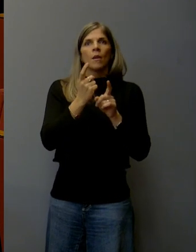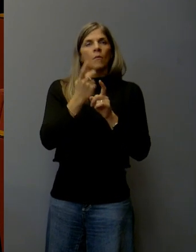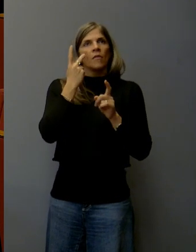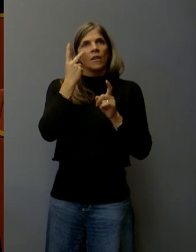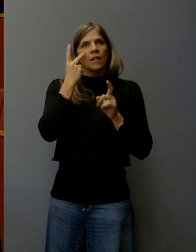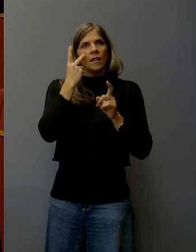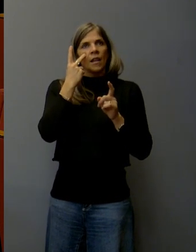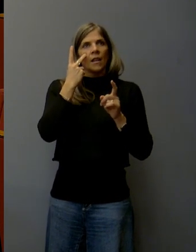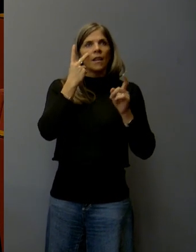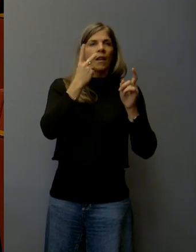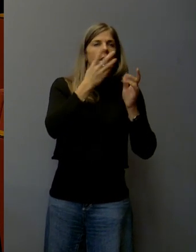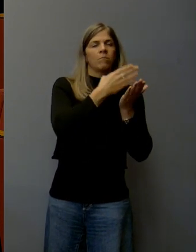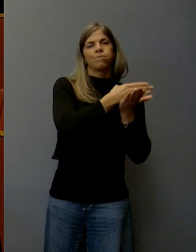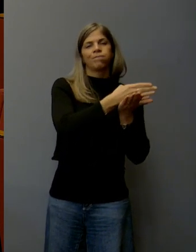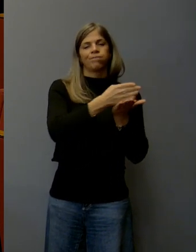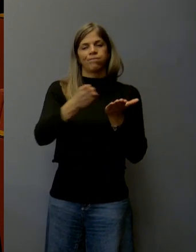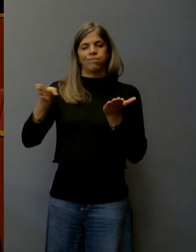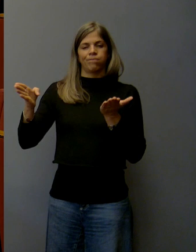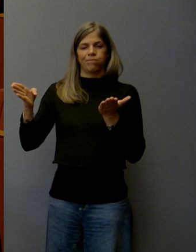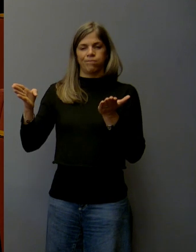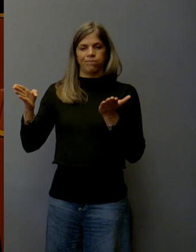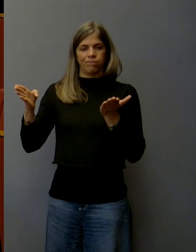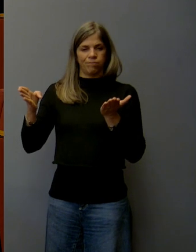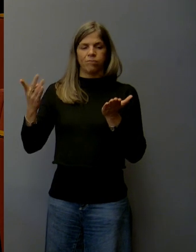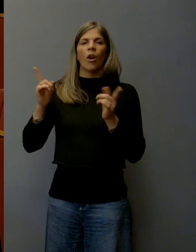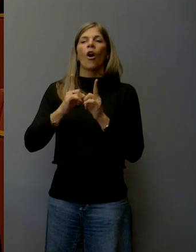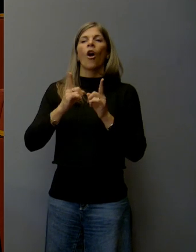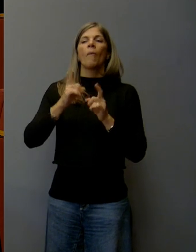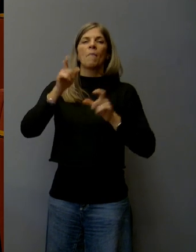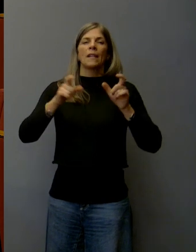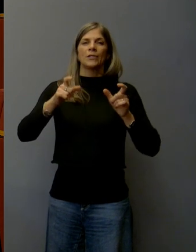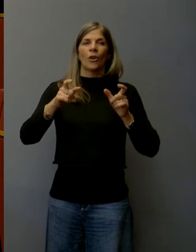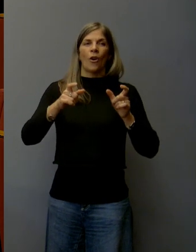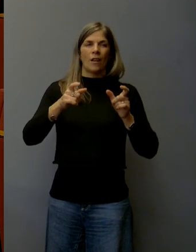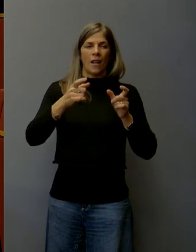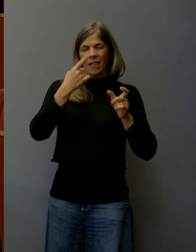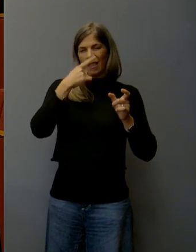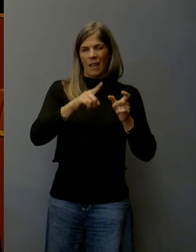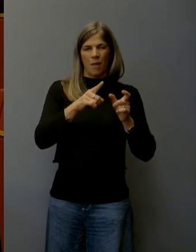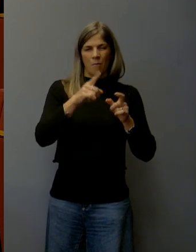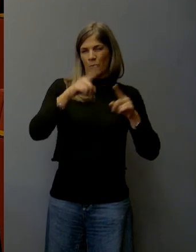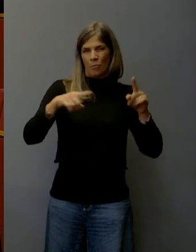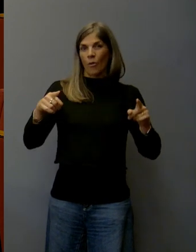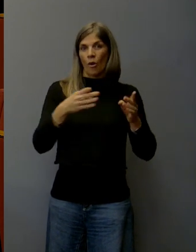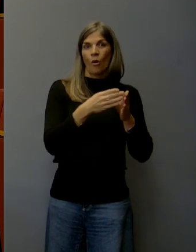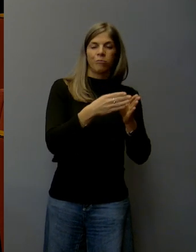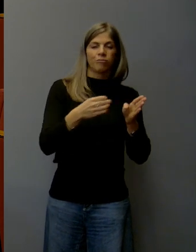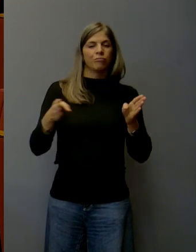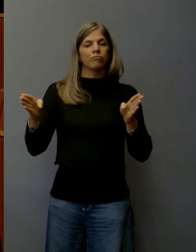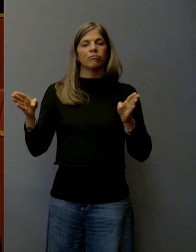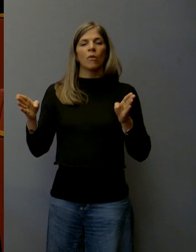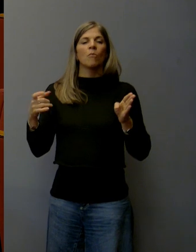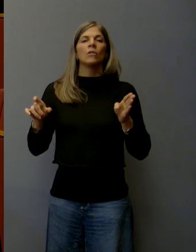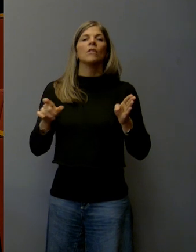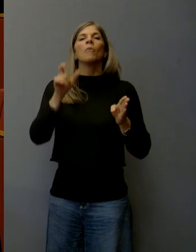preferisco utilizzare questo questo termine semplicemente per per rendere chiaro che essere normodotati